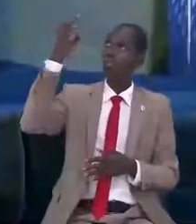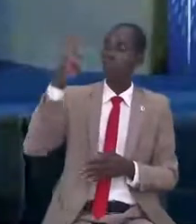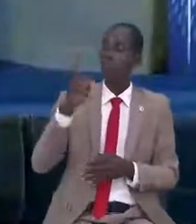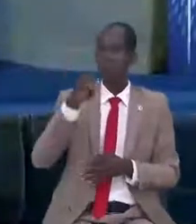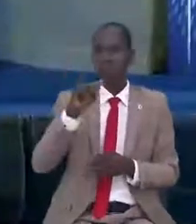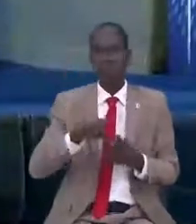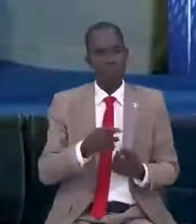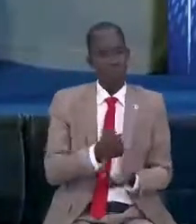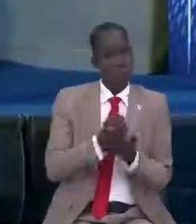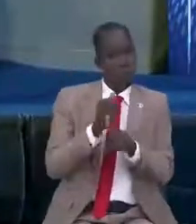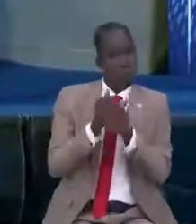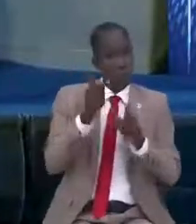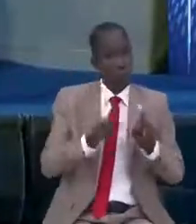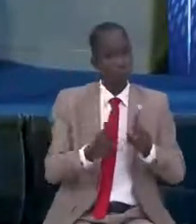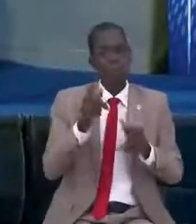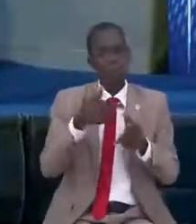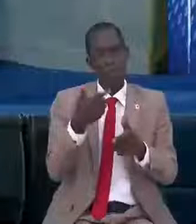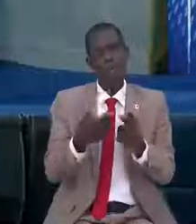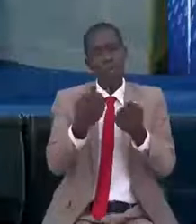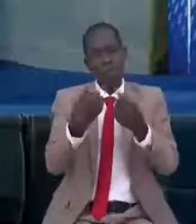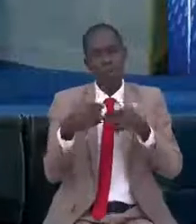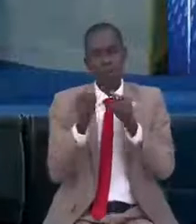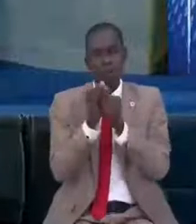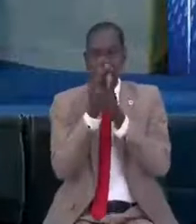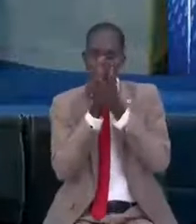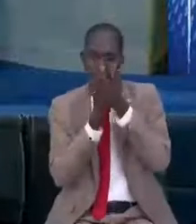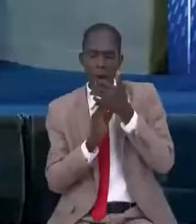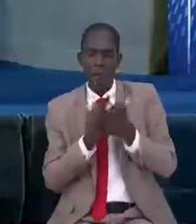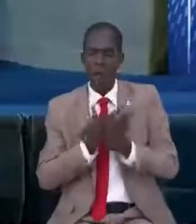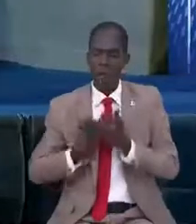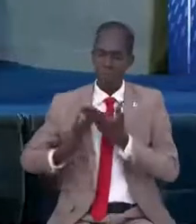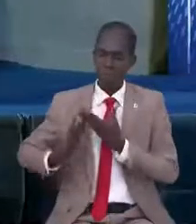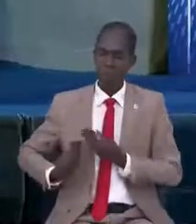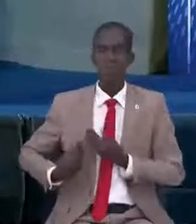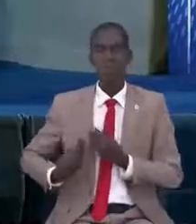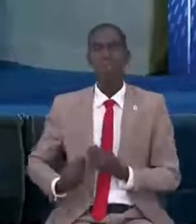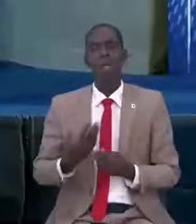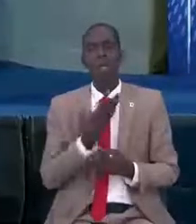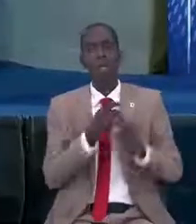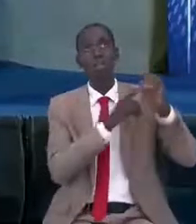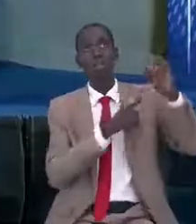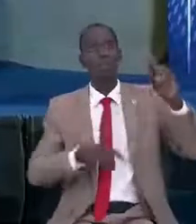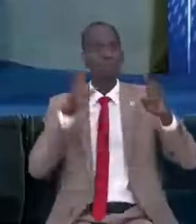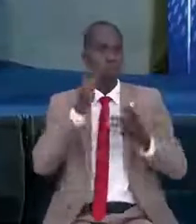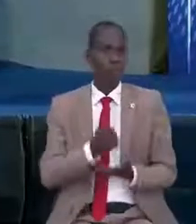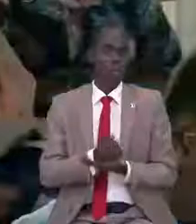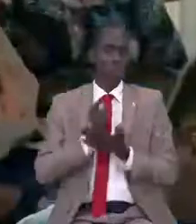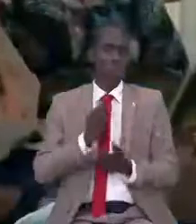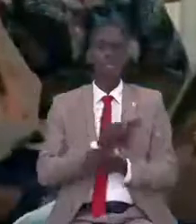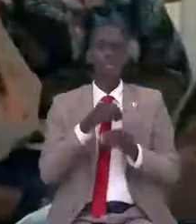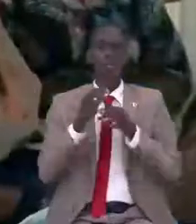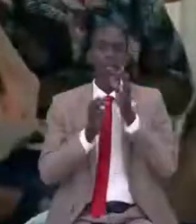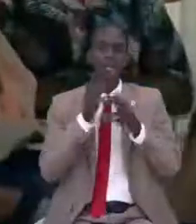Si vous allez aider les autres, venez avec humilité et avec douceur. Et le Seigneur nous aidera au nom